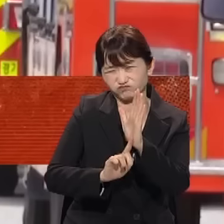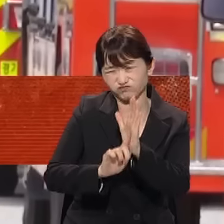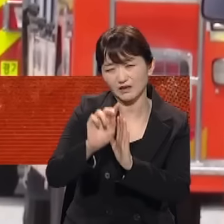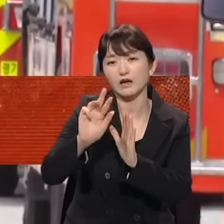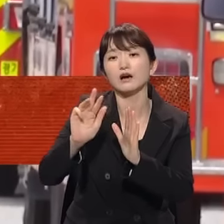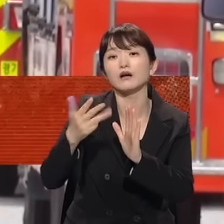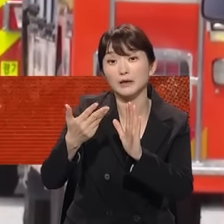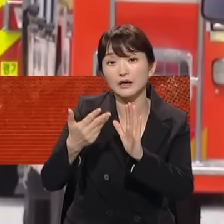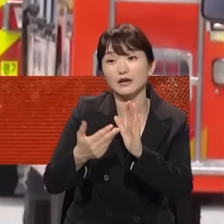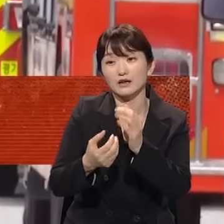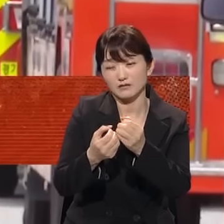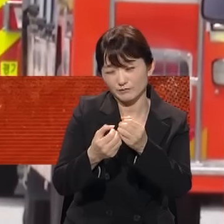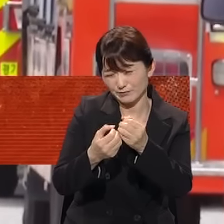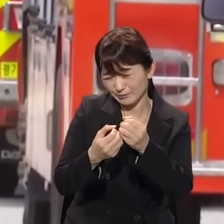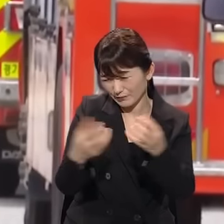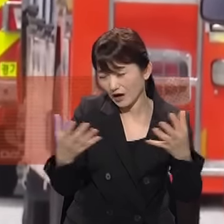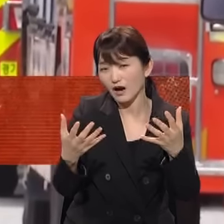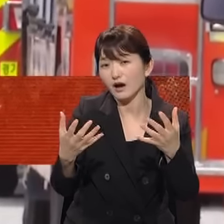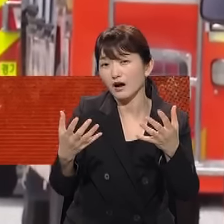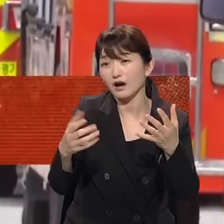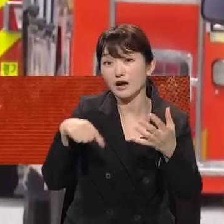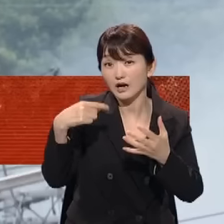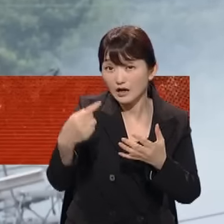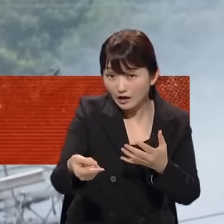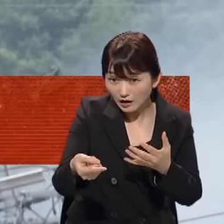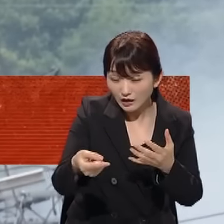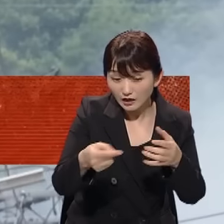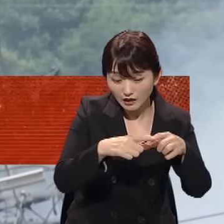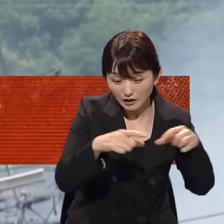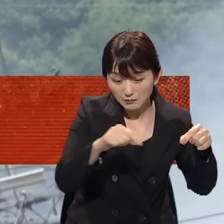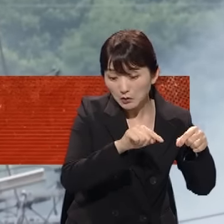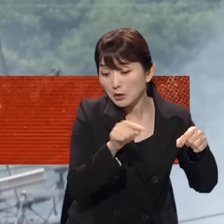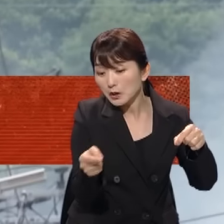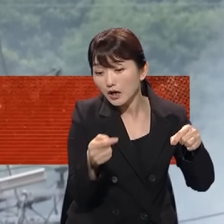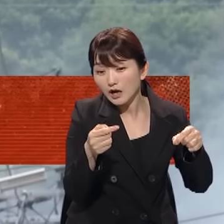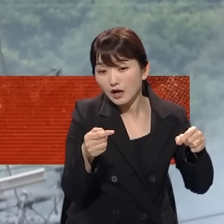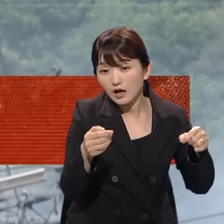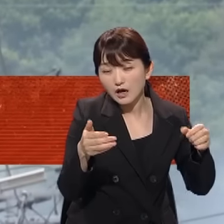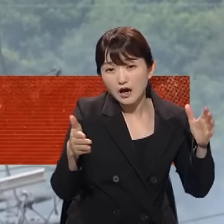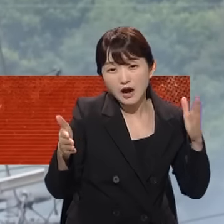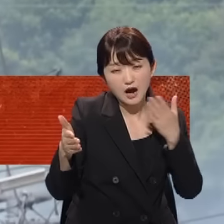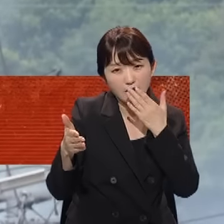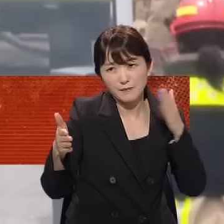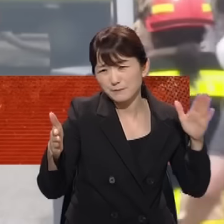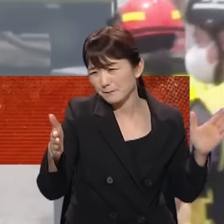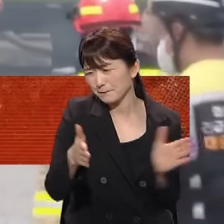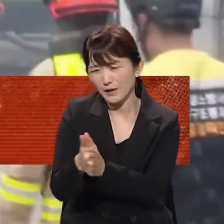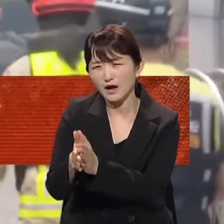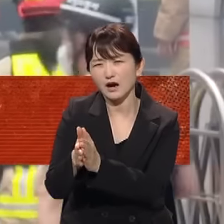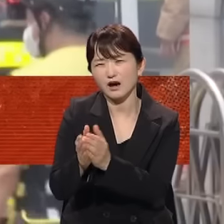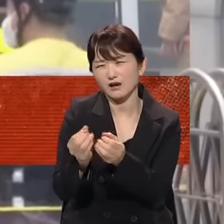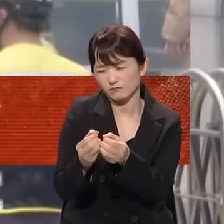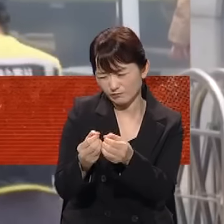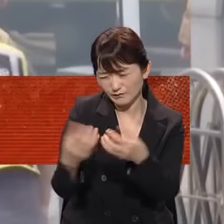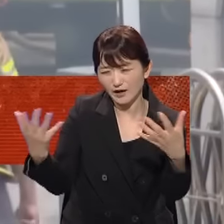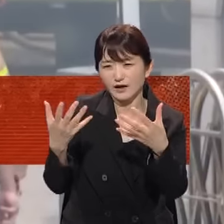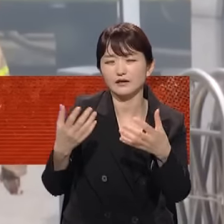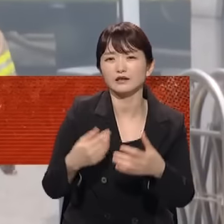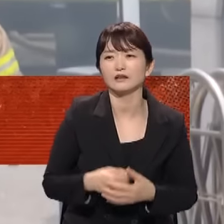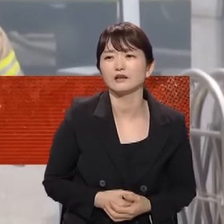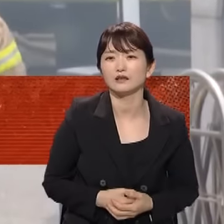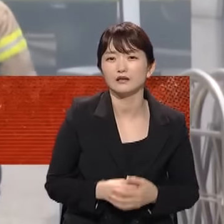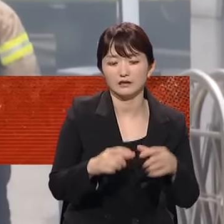고온까지 올라간 다음에 폭발하니까 문제가 그 다음에 옆에 있는 배터리들까지 연쇄 폭발을 일으키게 되는 거고요. 그리고 이게